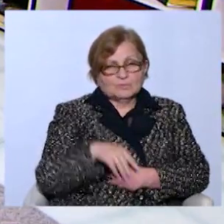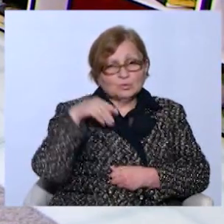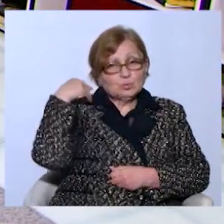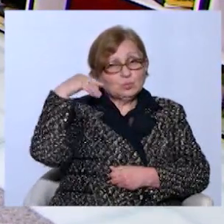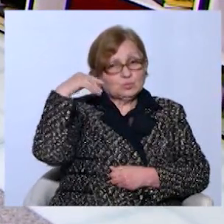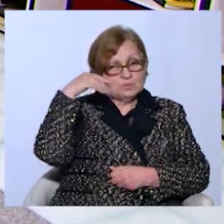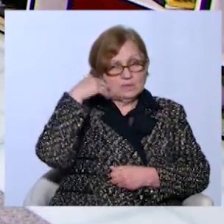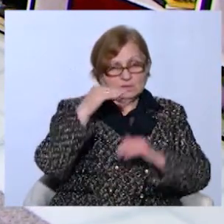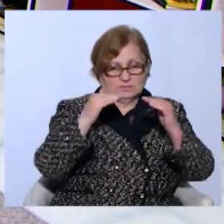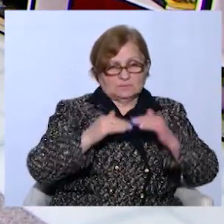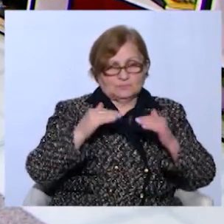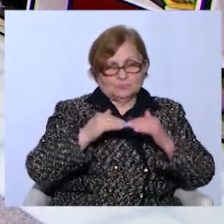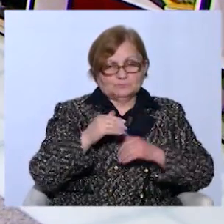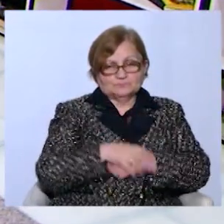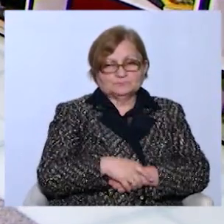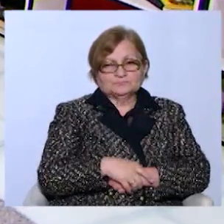თურქეთი,